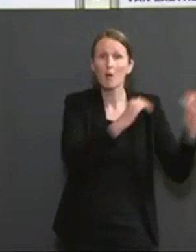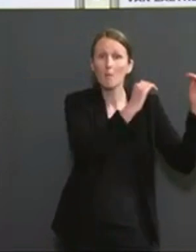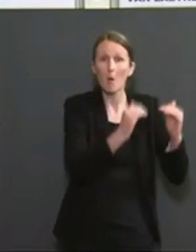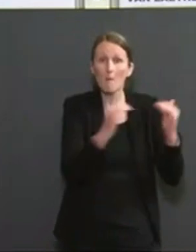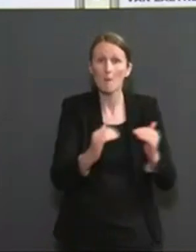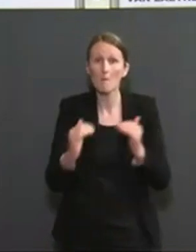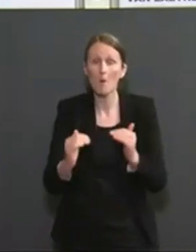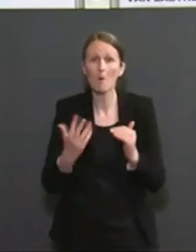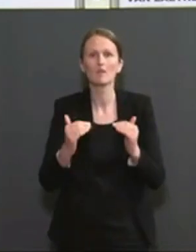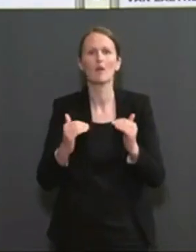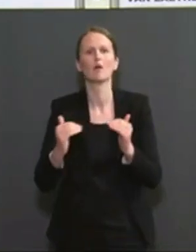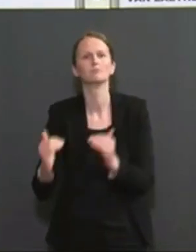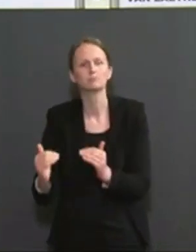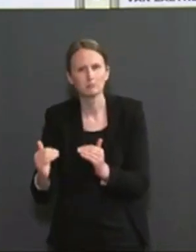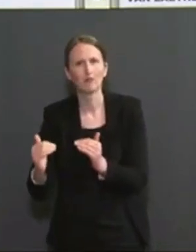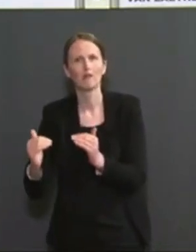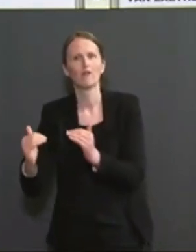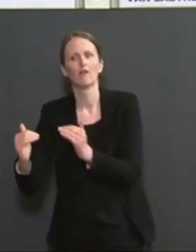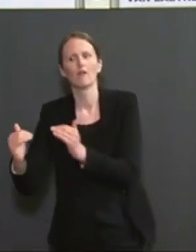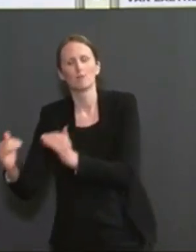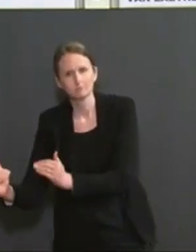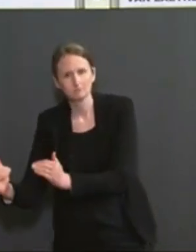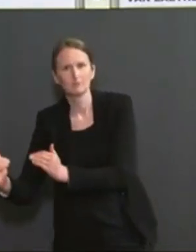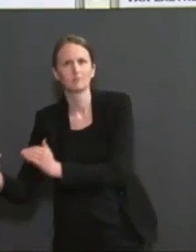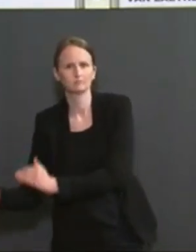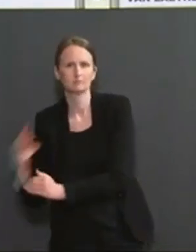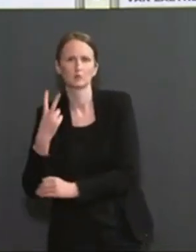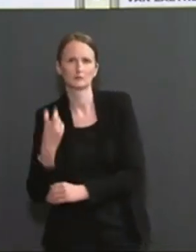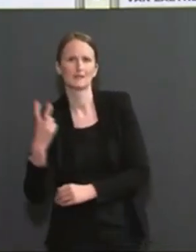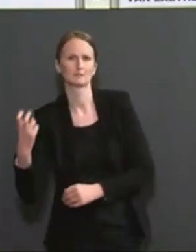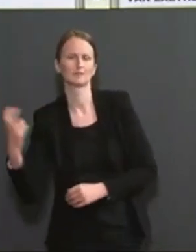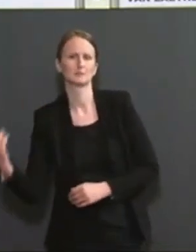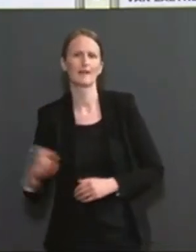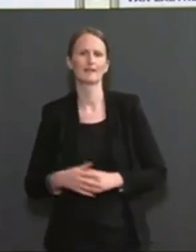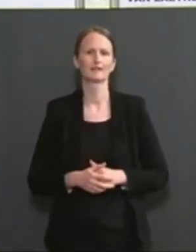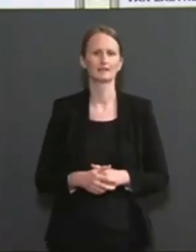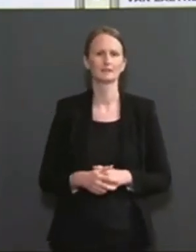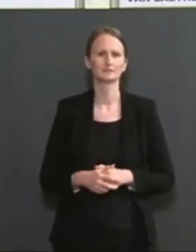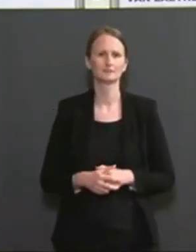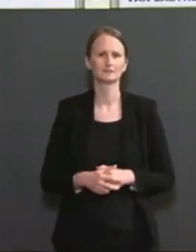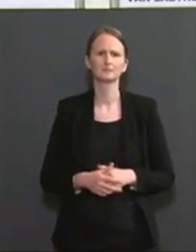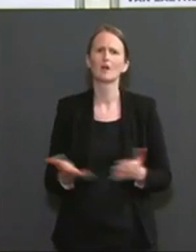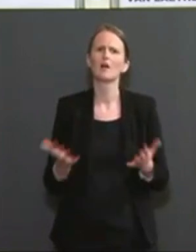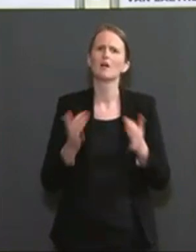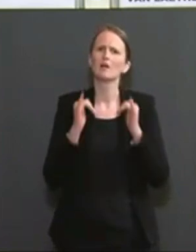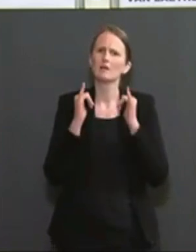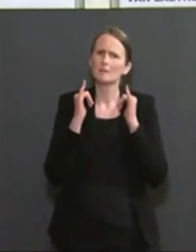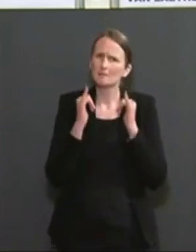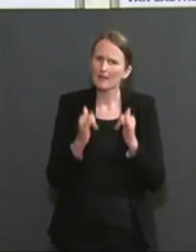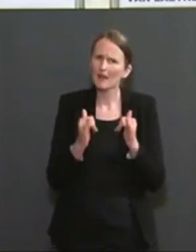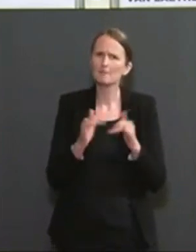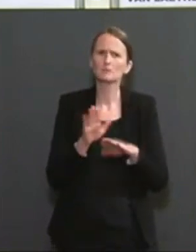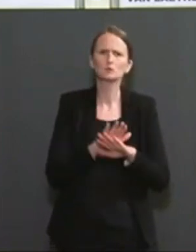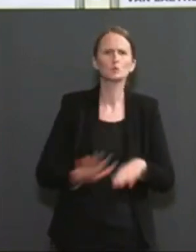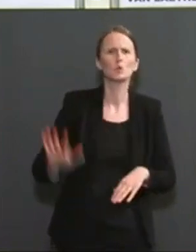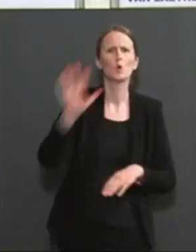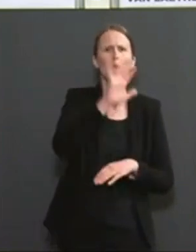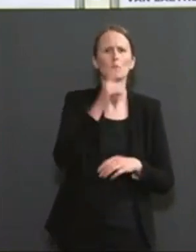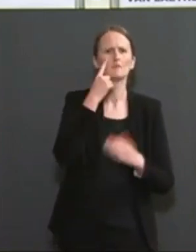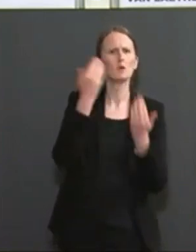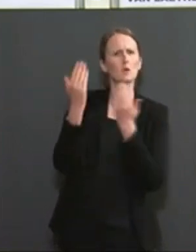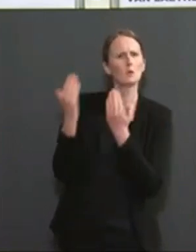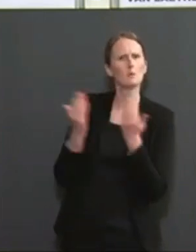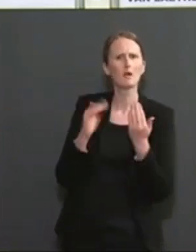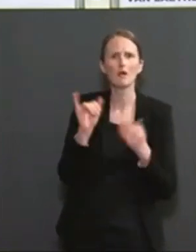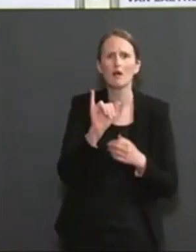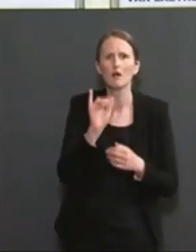Ceci nous situe heureusement nettement mieux sur le classement européen, puisque nous sommes aux environs de la 18e place sur 31